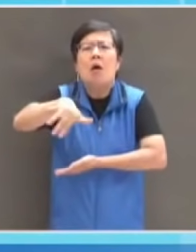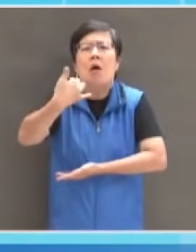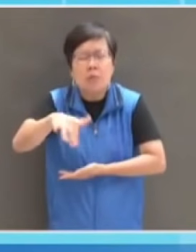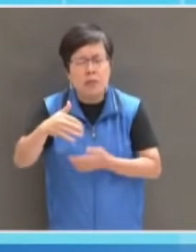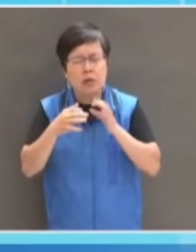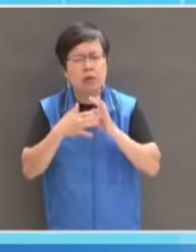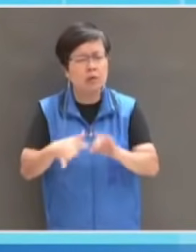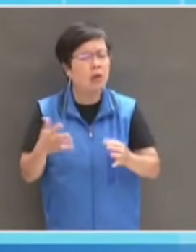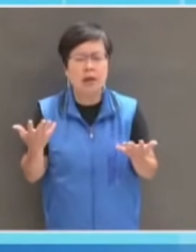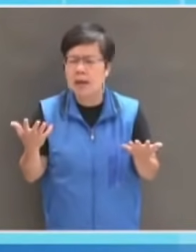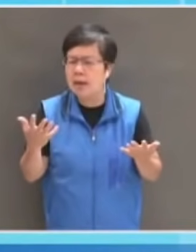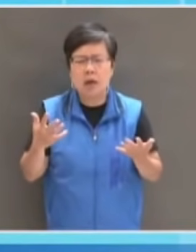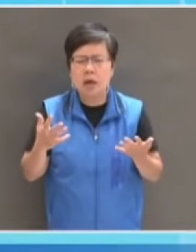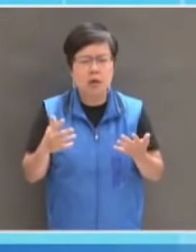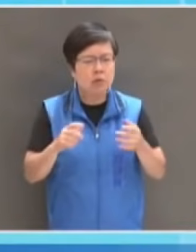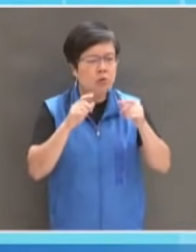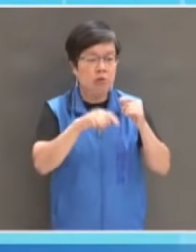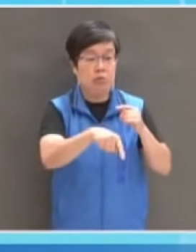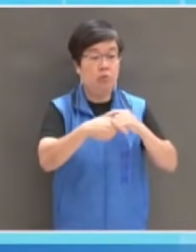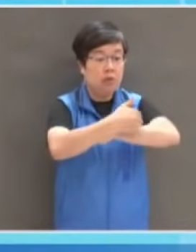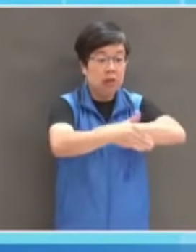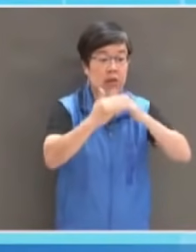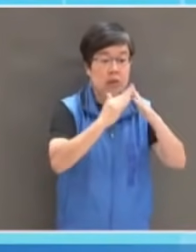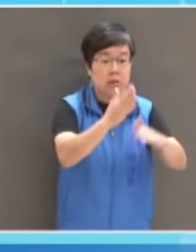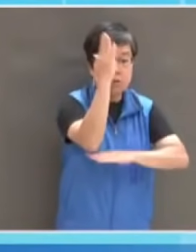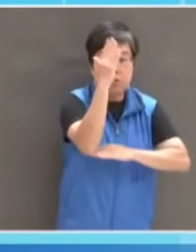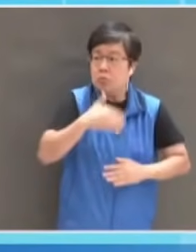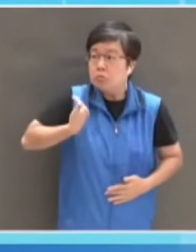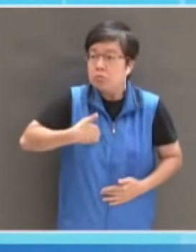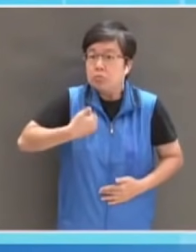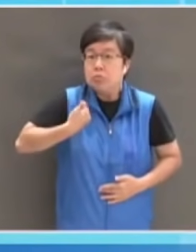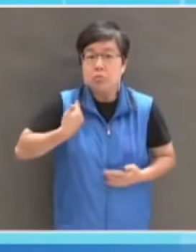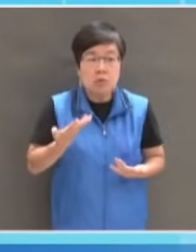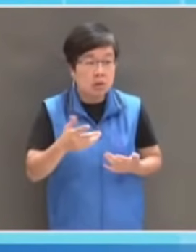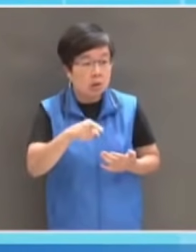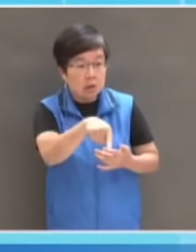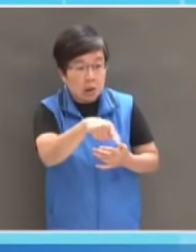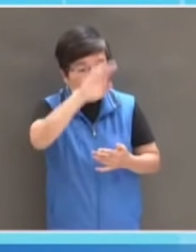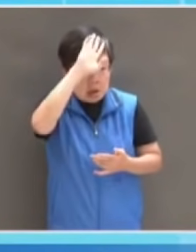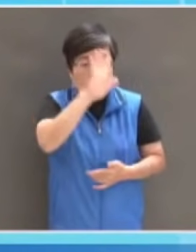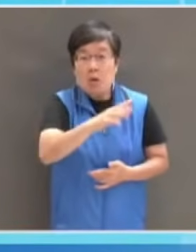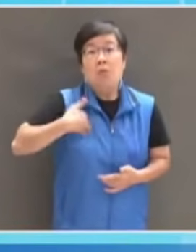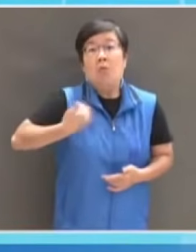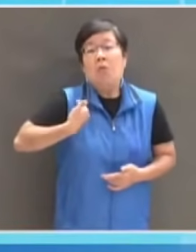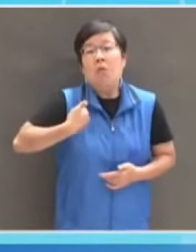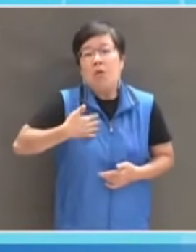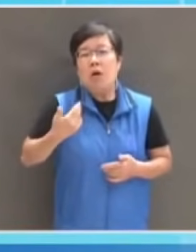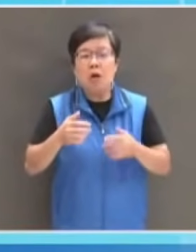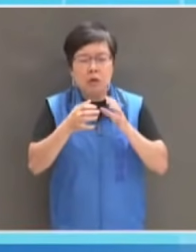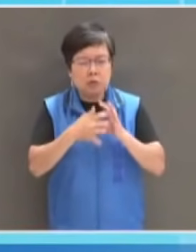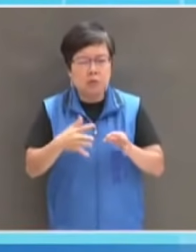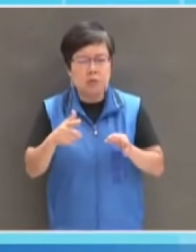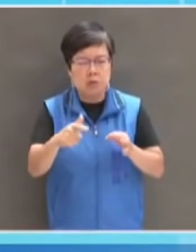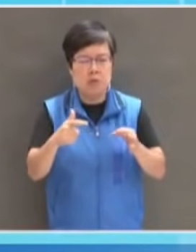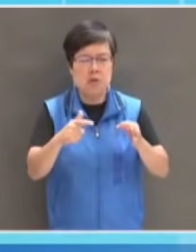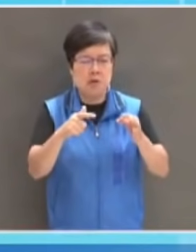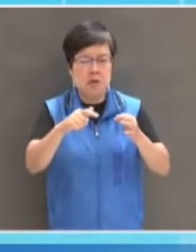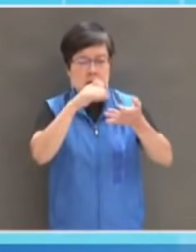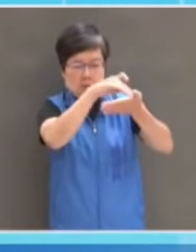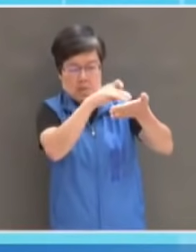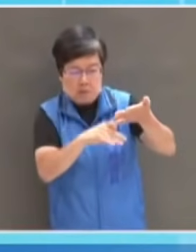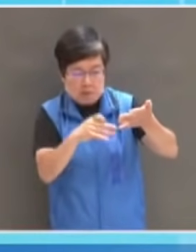递，所以地方在执行上就没有办法扩大框列以及扩大隔